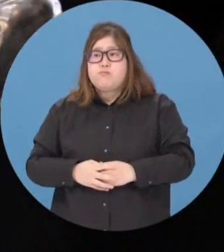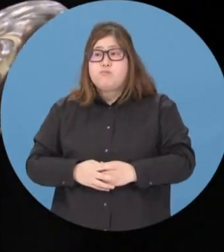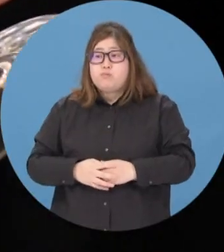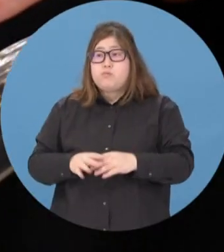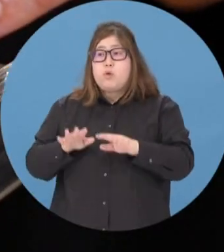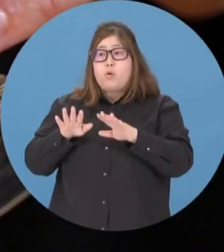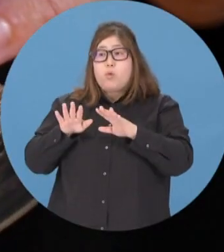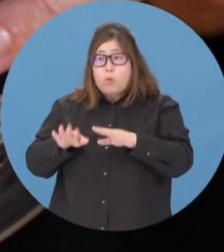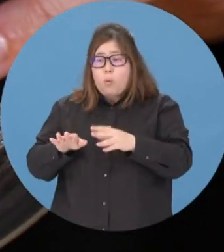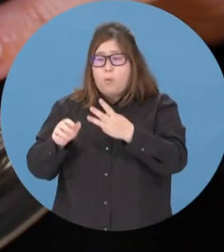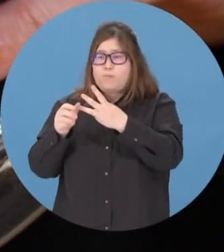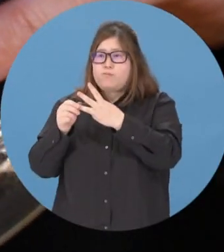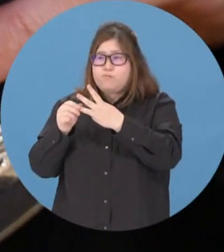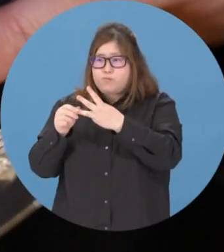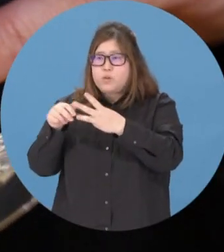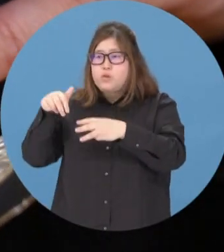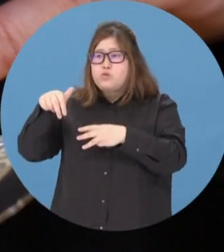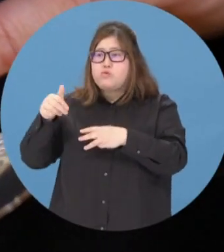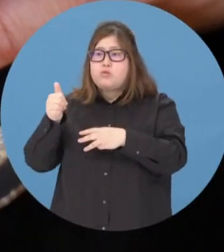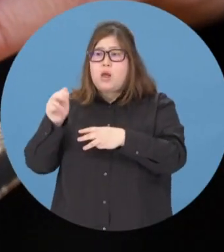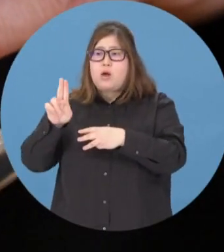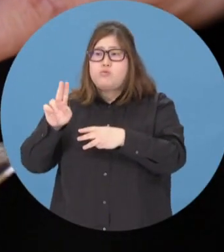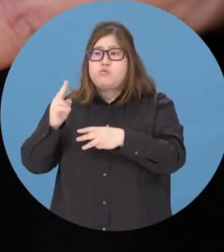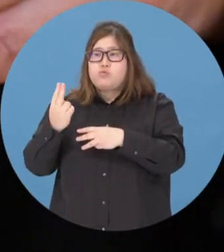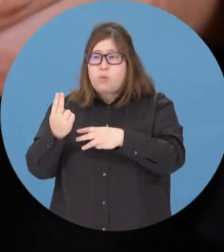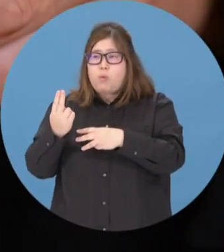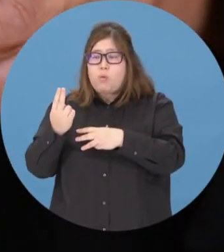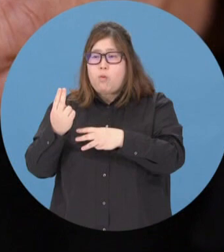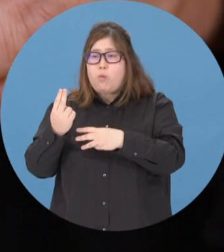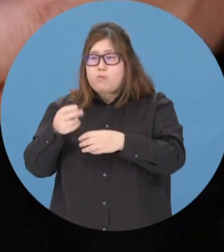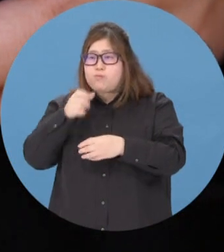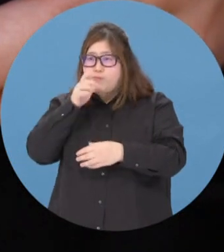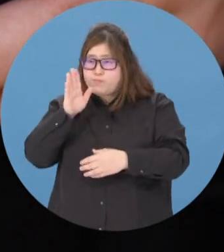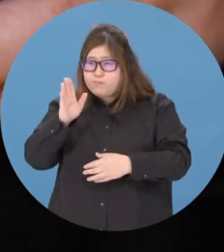今日は黒ビールのスタウトを飲んでもらいたいと思います。はい、